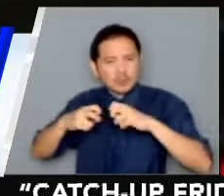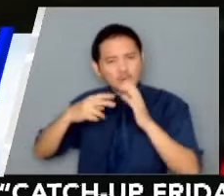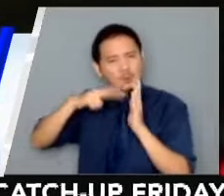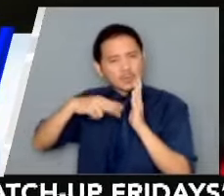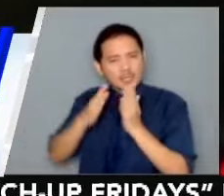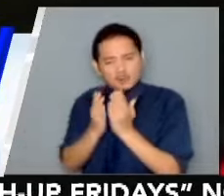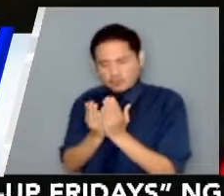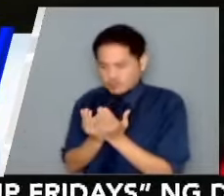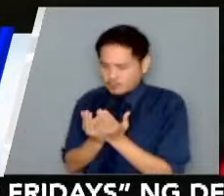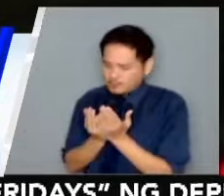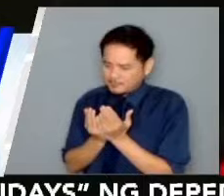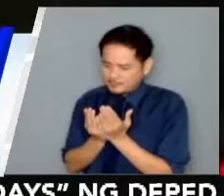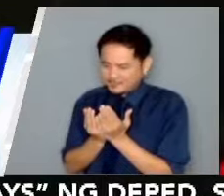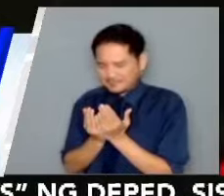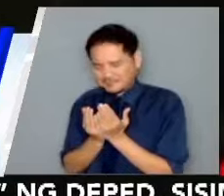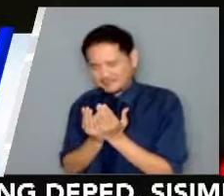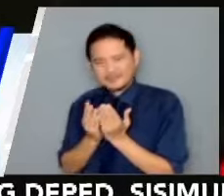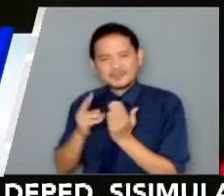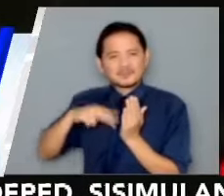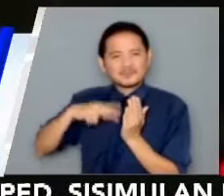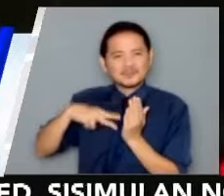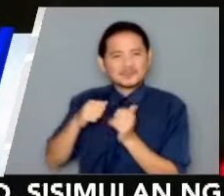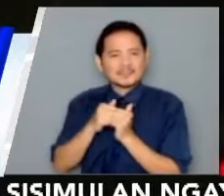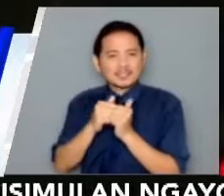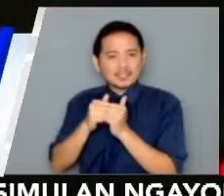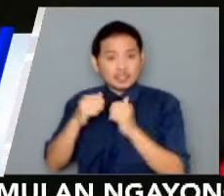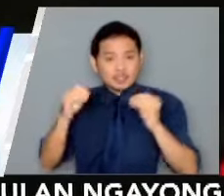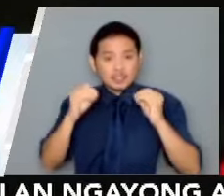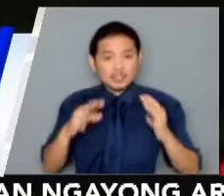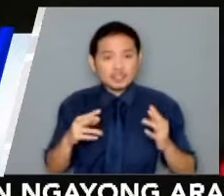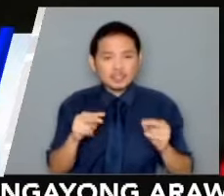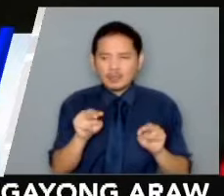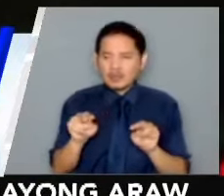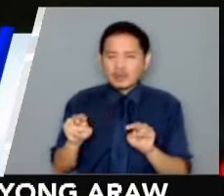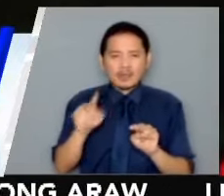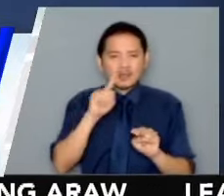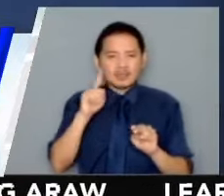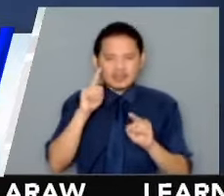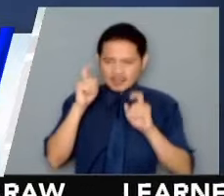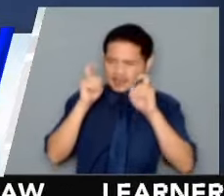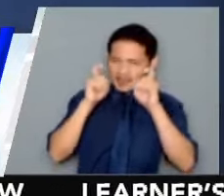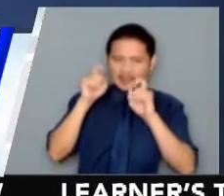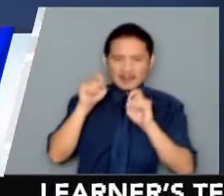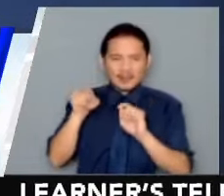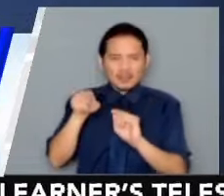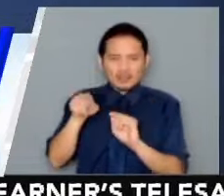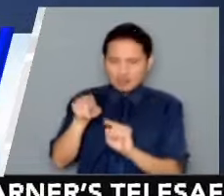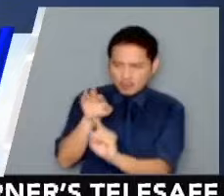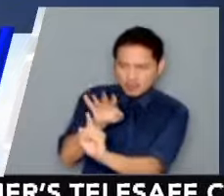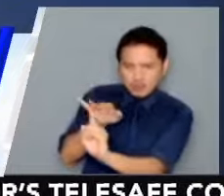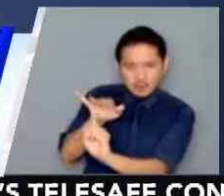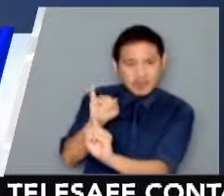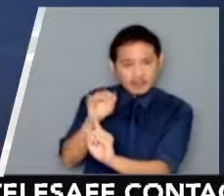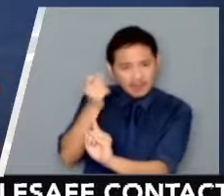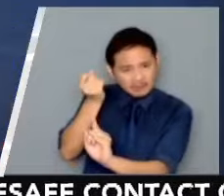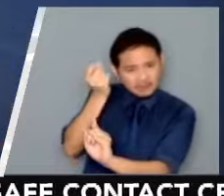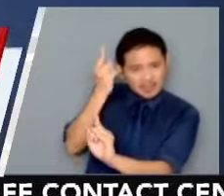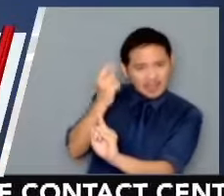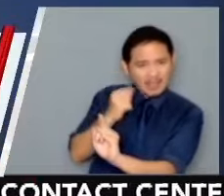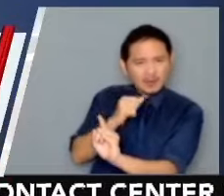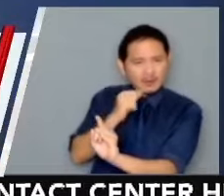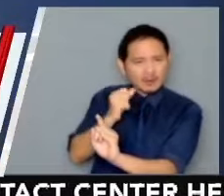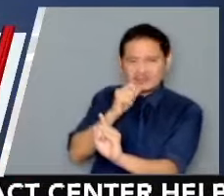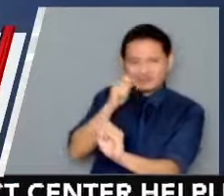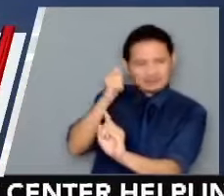maski pa paano na-explain ng teacher, nakikita sa reaction ng bata kung naiintindihan o hindi. Para madami pong bata matuto po